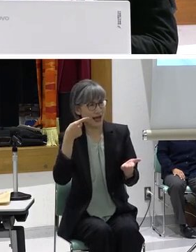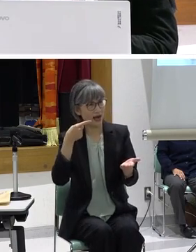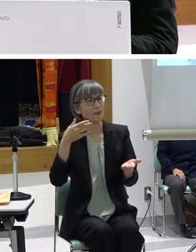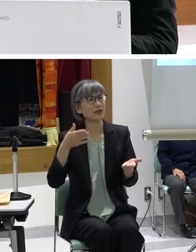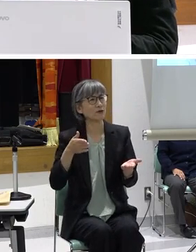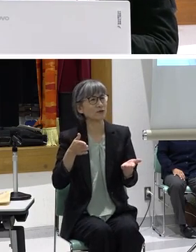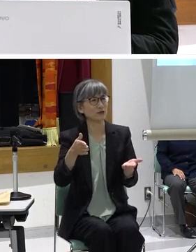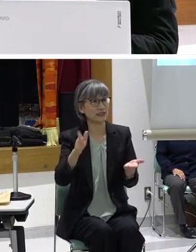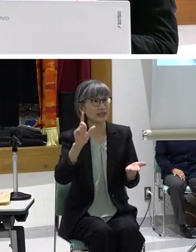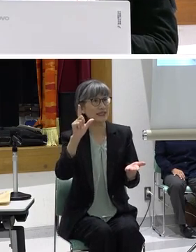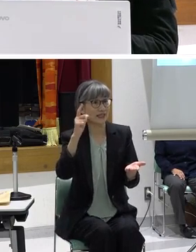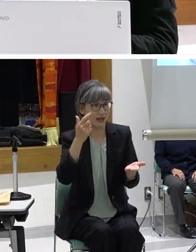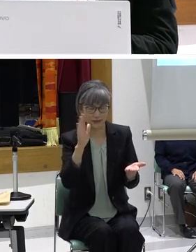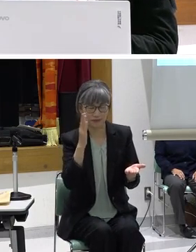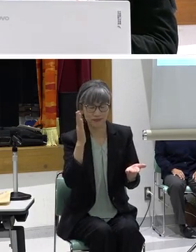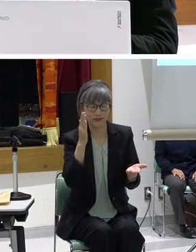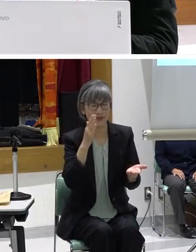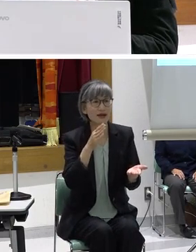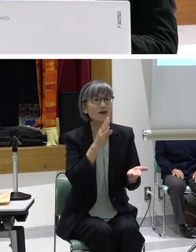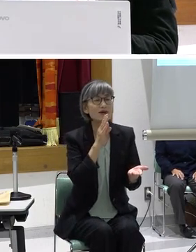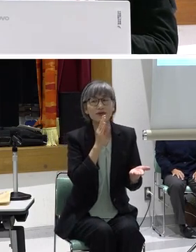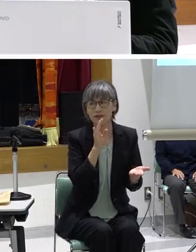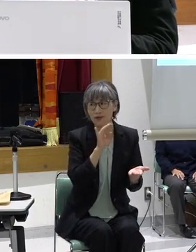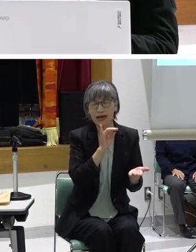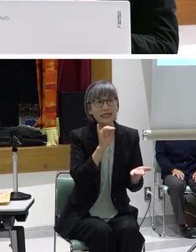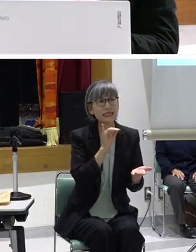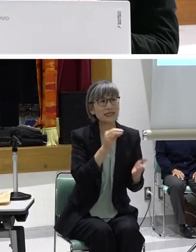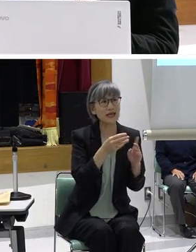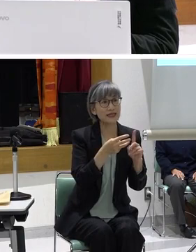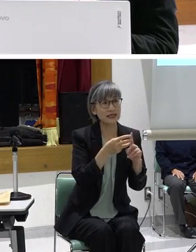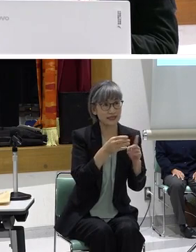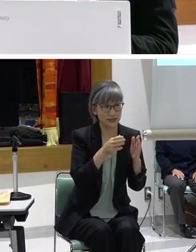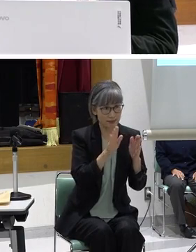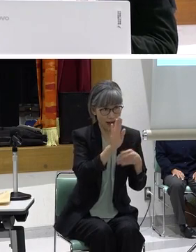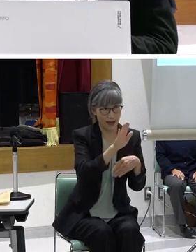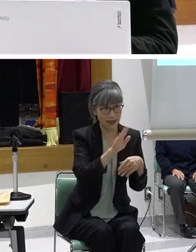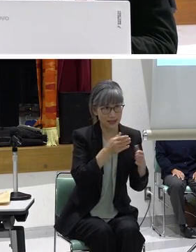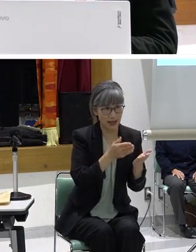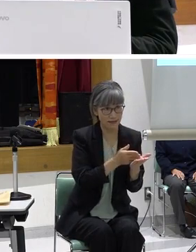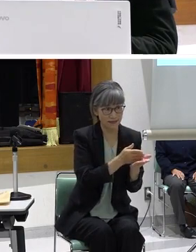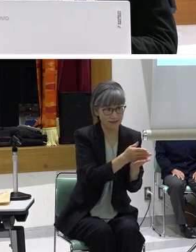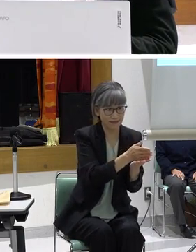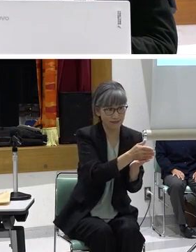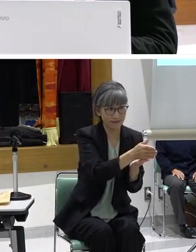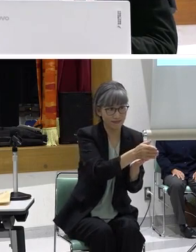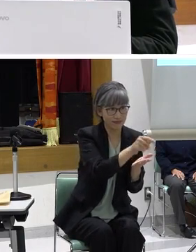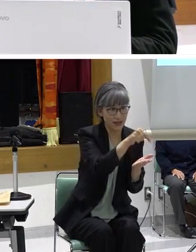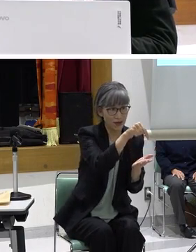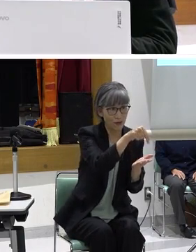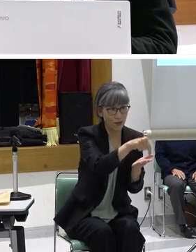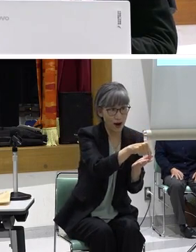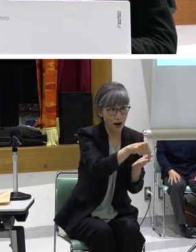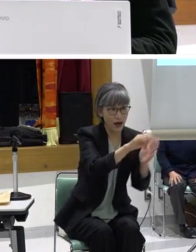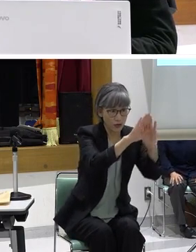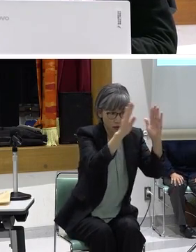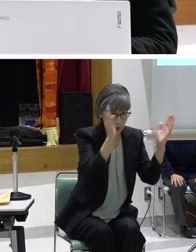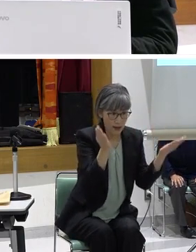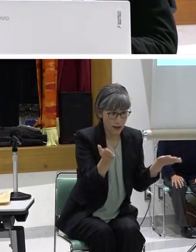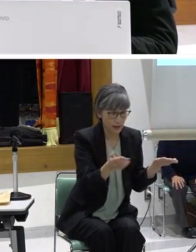けど、同じような、形に今なってきてるんですね。特に千日前線は全ての